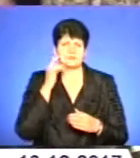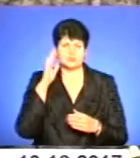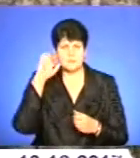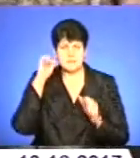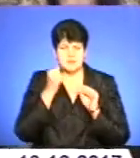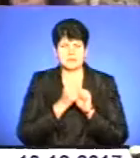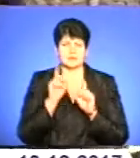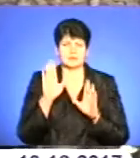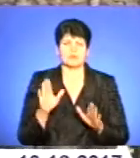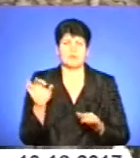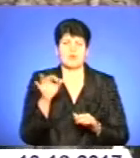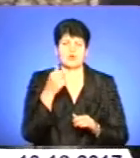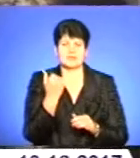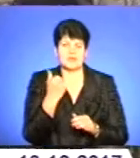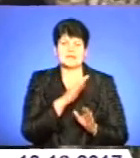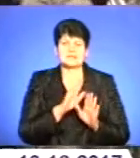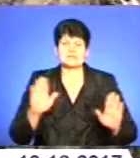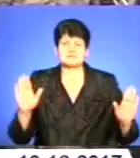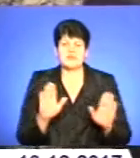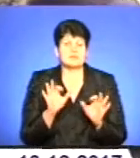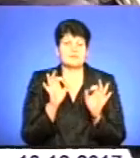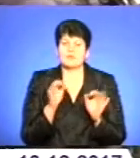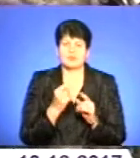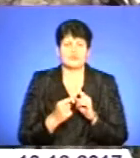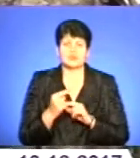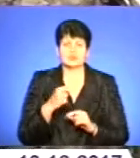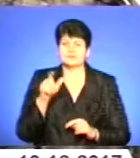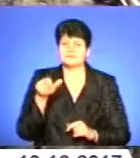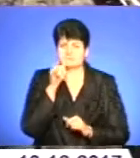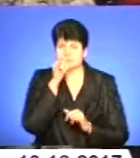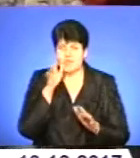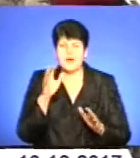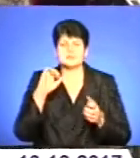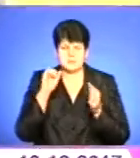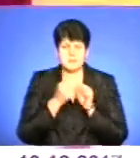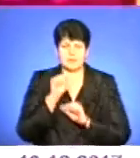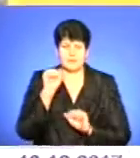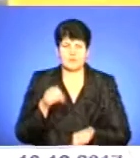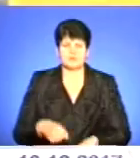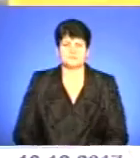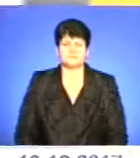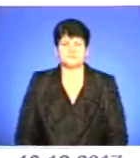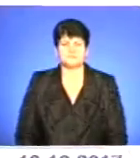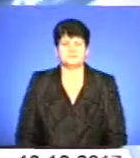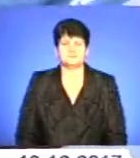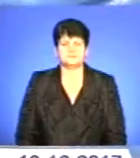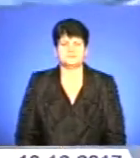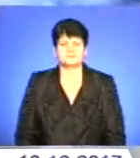про них співати. Ми їх ніколи не повернемо вже назад, але запам'ятати ми їх можемо.